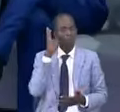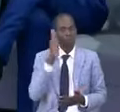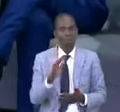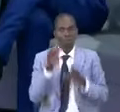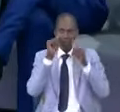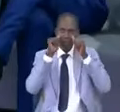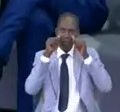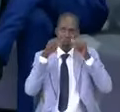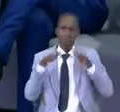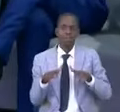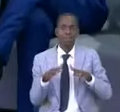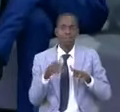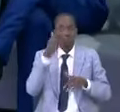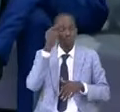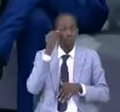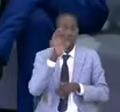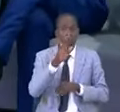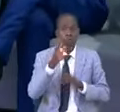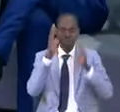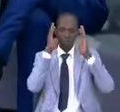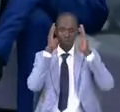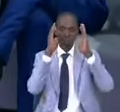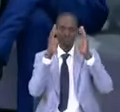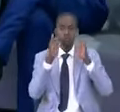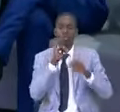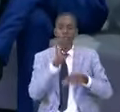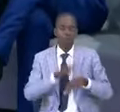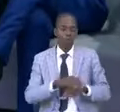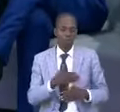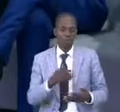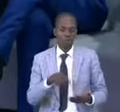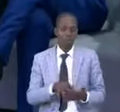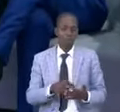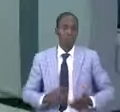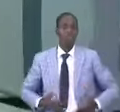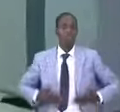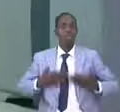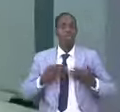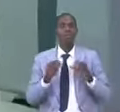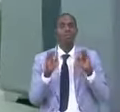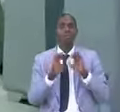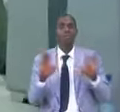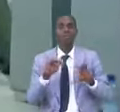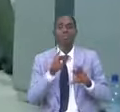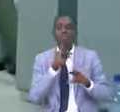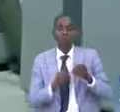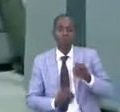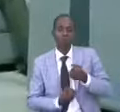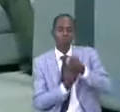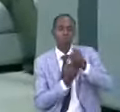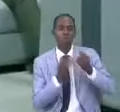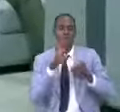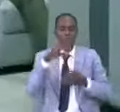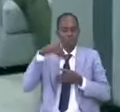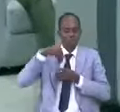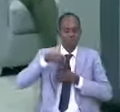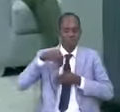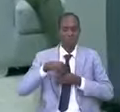que votre attention est sur les choses de cette vie rien ne soutien votre homme intérieur rien